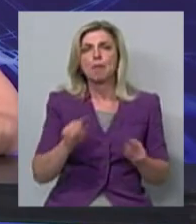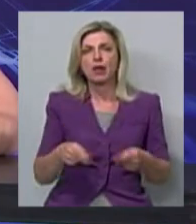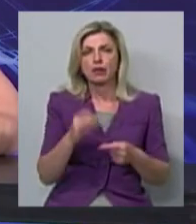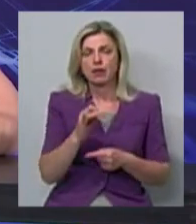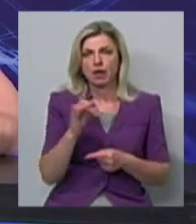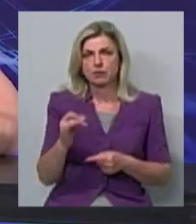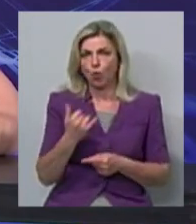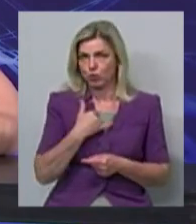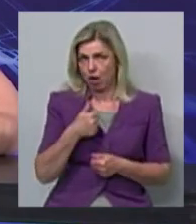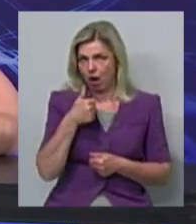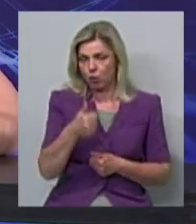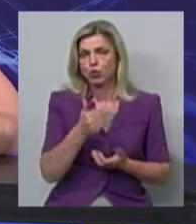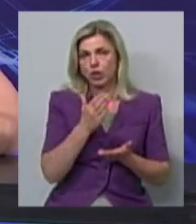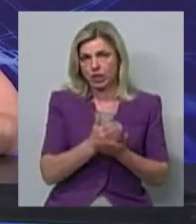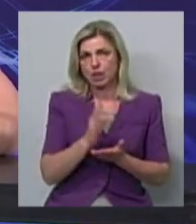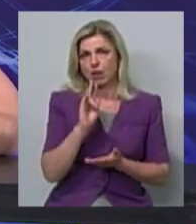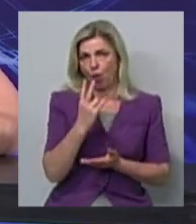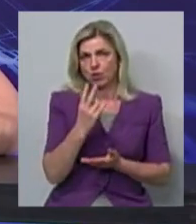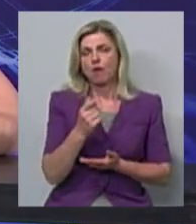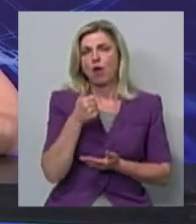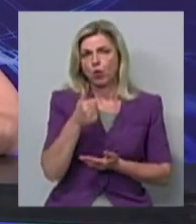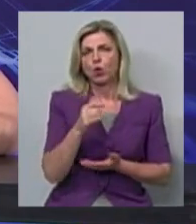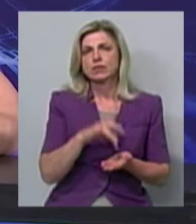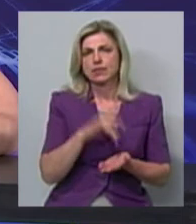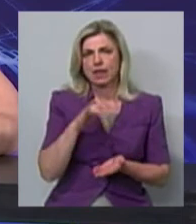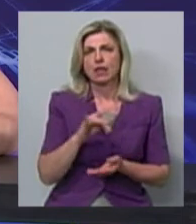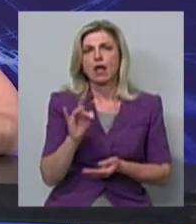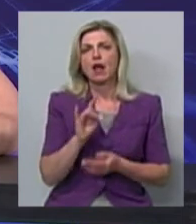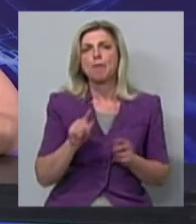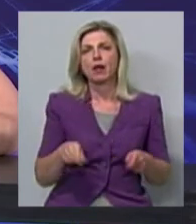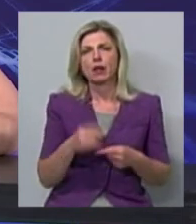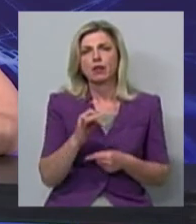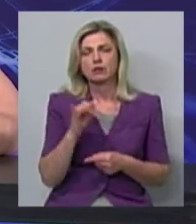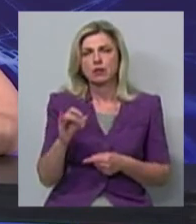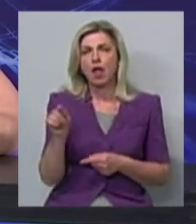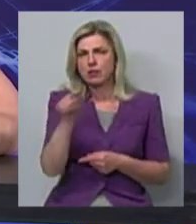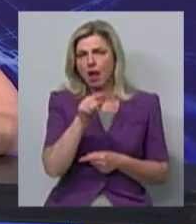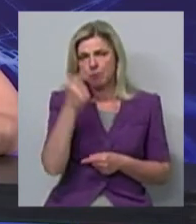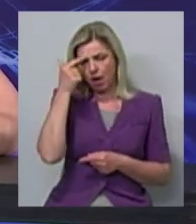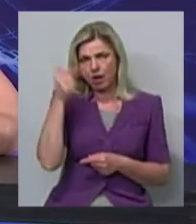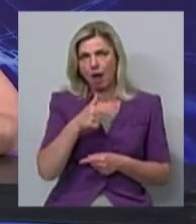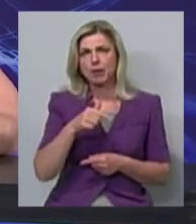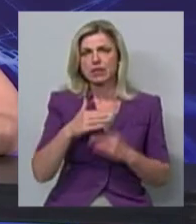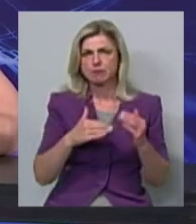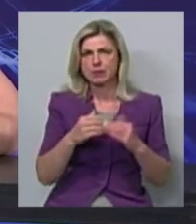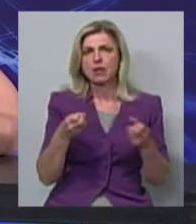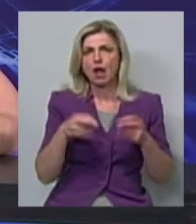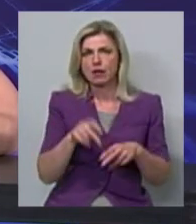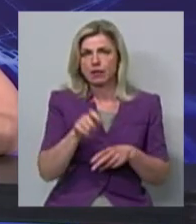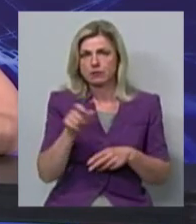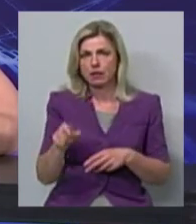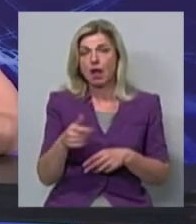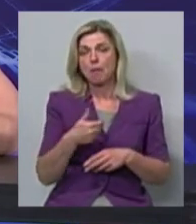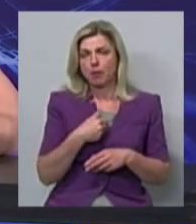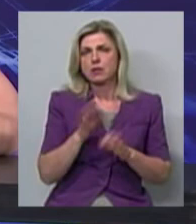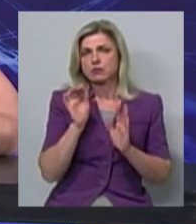У нас хороший центр реабилитации в Николаеве, и они там очень грамотные специалисты, они знают, что нужно сделать с такими детьми. Поэтому, естественно, мы ориентируем